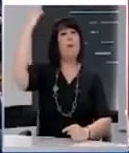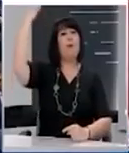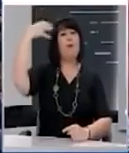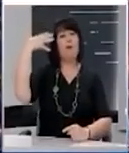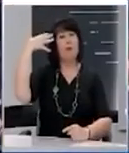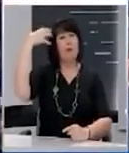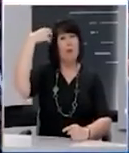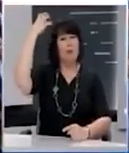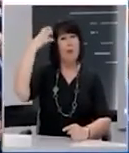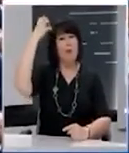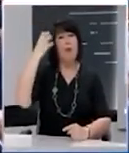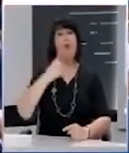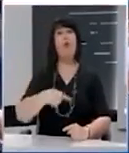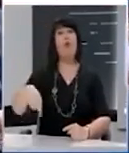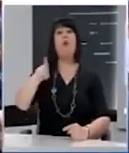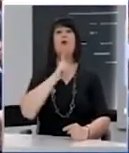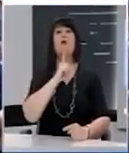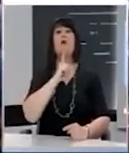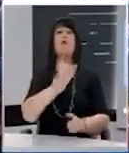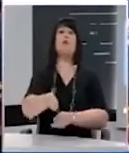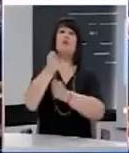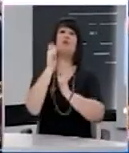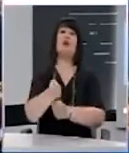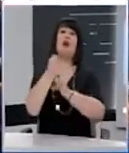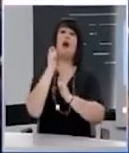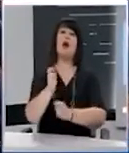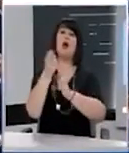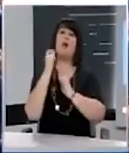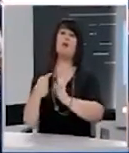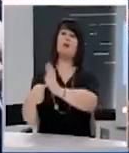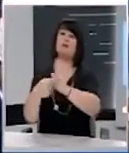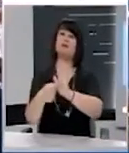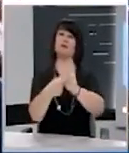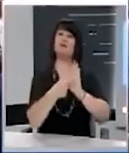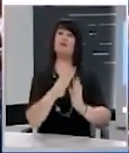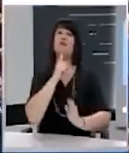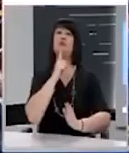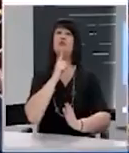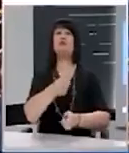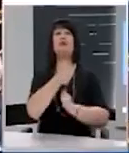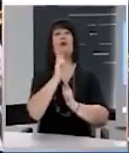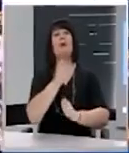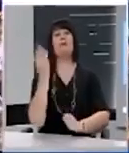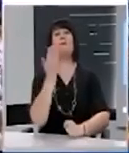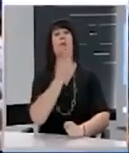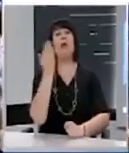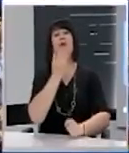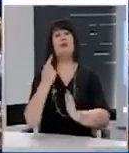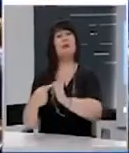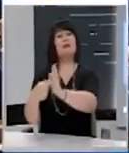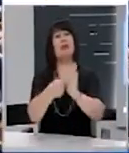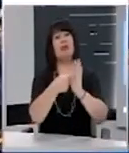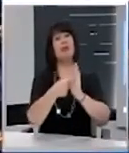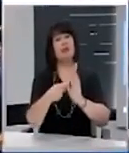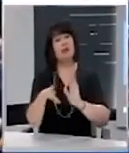Με την ορκομοσύνη των 300 βουλευτών ξεκίνησε η αναρτήρια συνεδρίαση της νέας Βουλής. 112 είναι τα νέα πρόσωπα που ανέδειξαν οι κάλπες